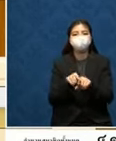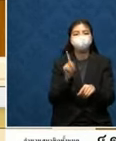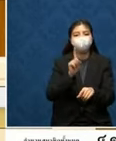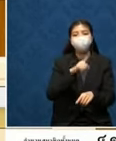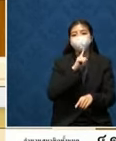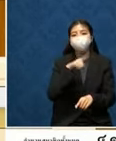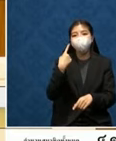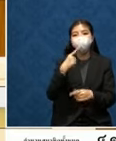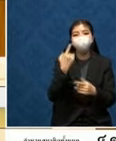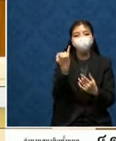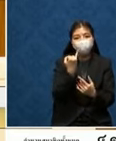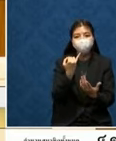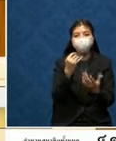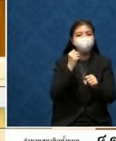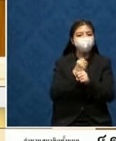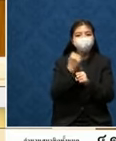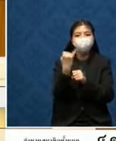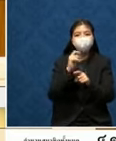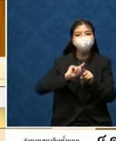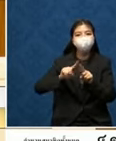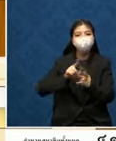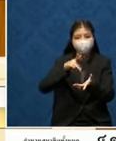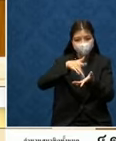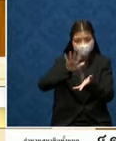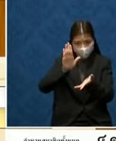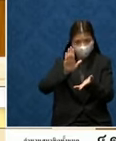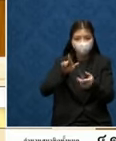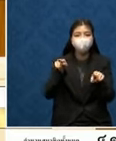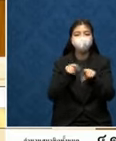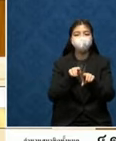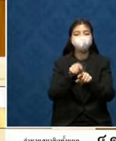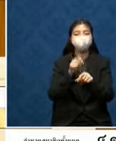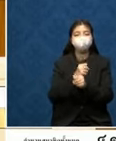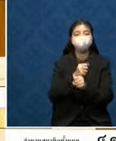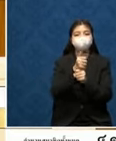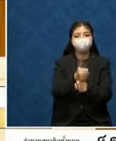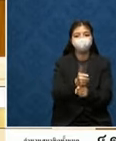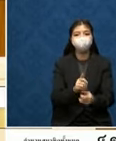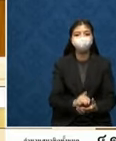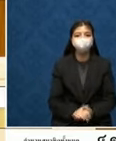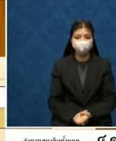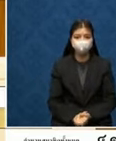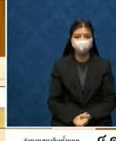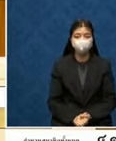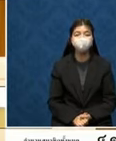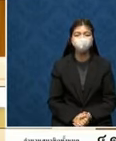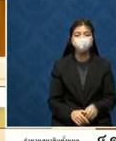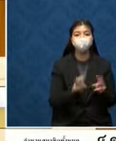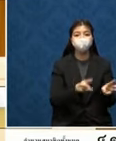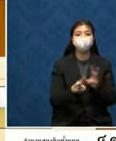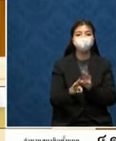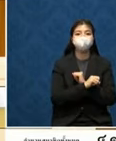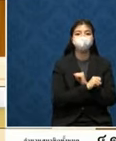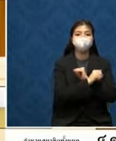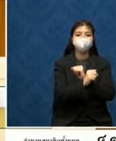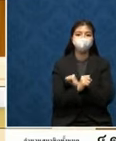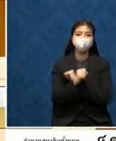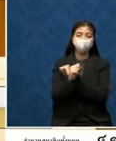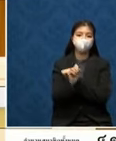ไปก็เท่านั้นแหละนะครับทำให้ได้ก็แล้วกันมิติการป้องกันนั้นก็ได้ให้กระทรวง